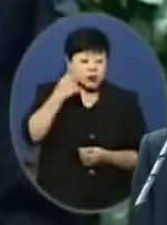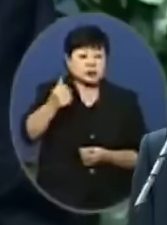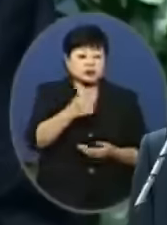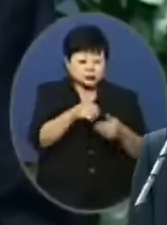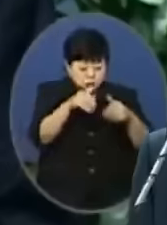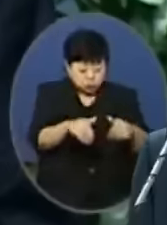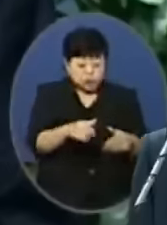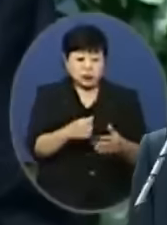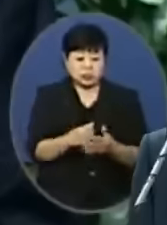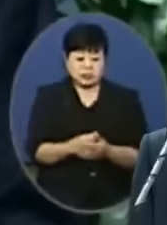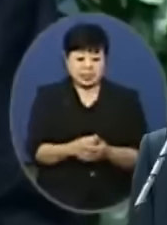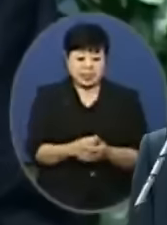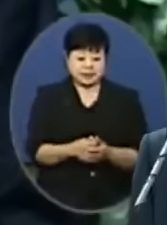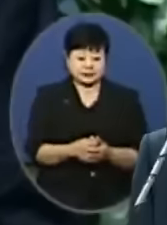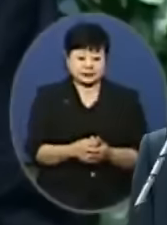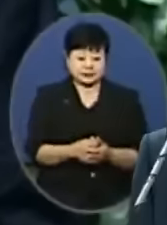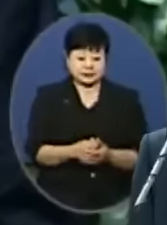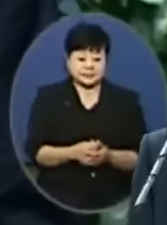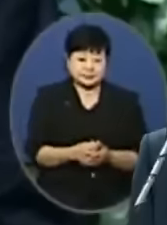주의 종이니까